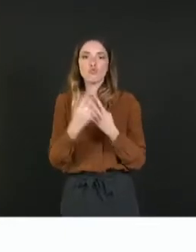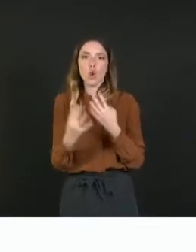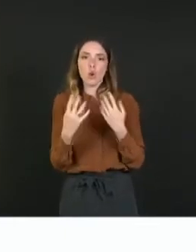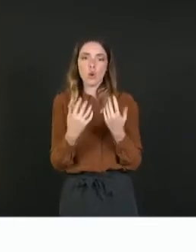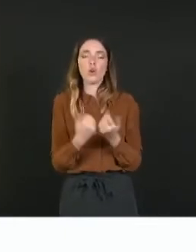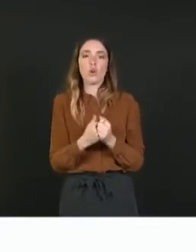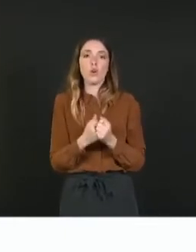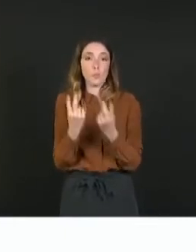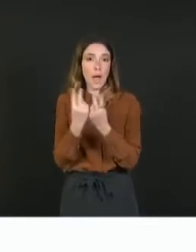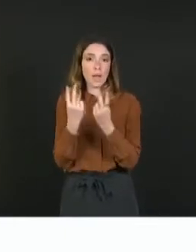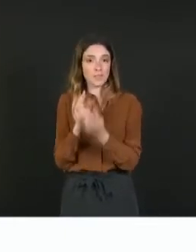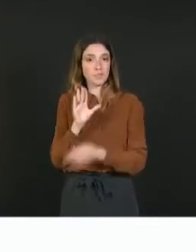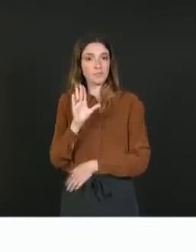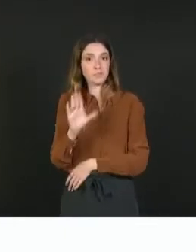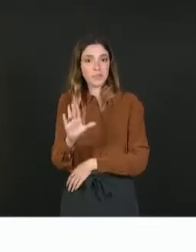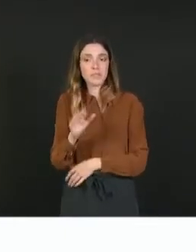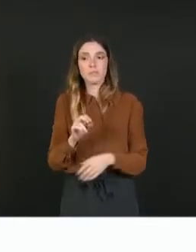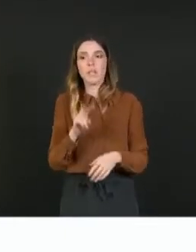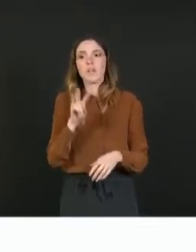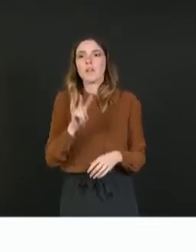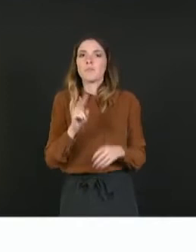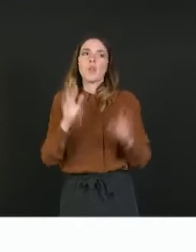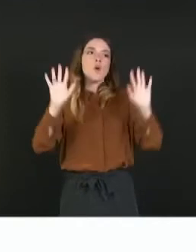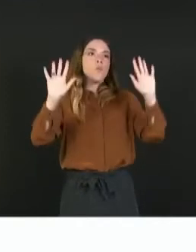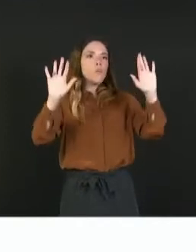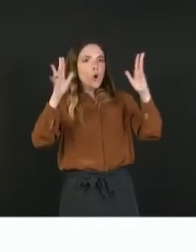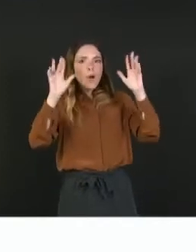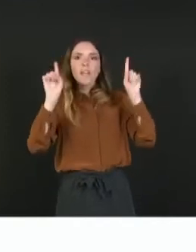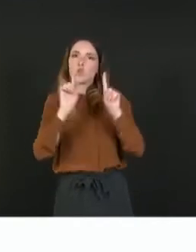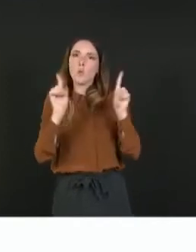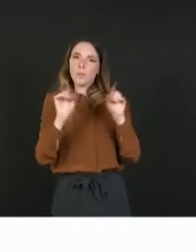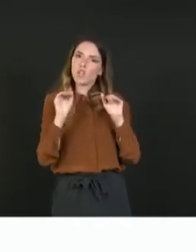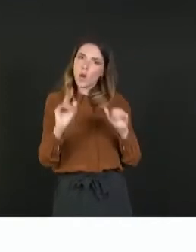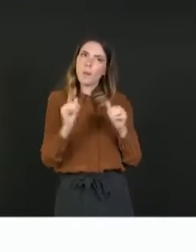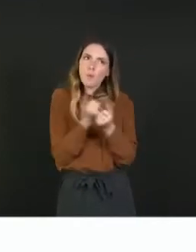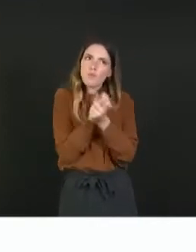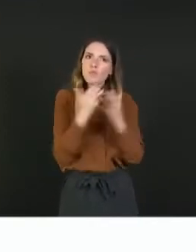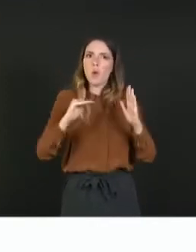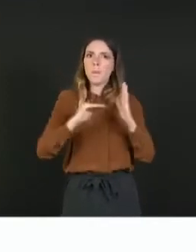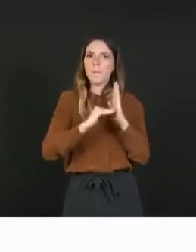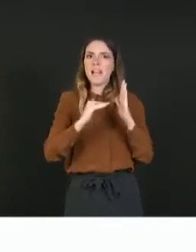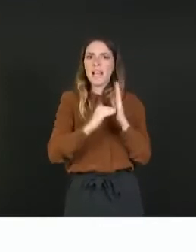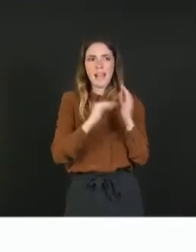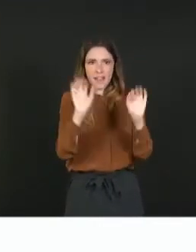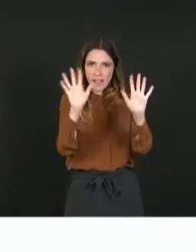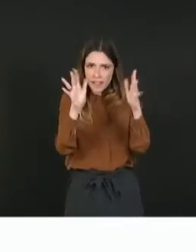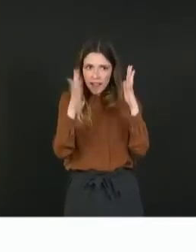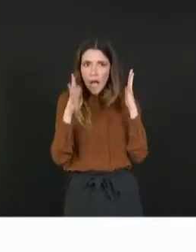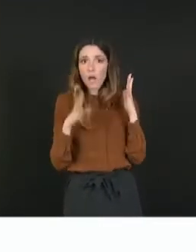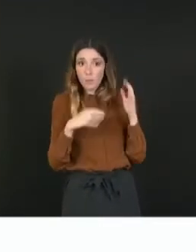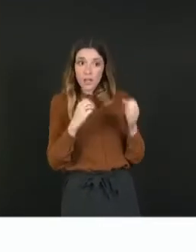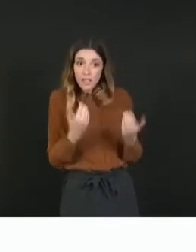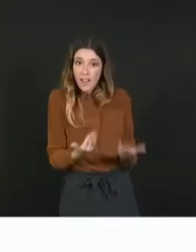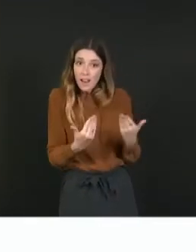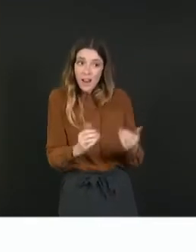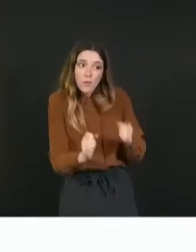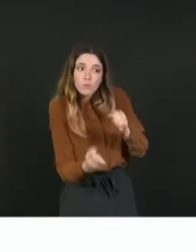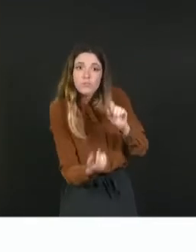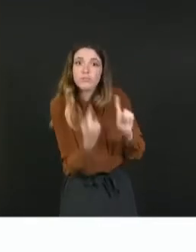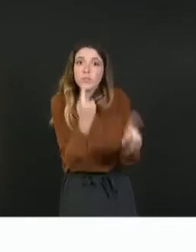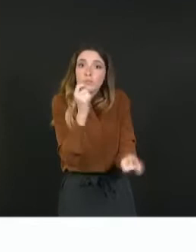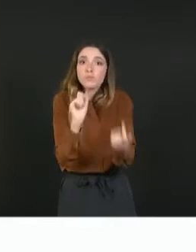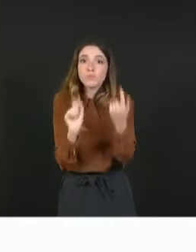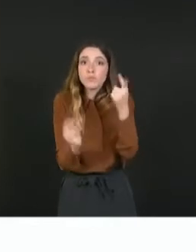hein, je ne vais pas vous dire une forêt, mais il y a un bois de plusieurs milliers d'arbres, y compris des chênes et des herbes, qui est en train de pousser. Enfin, il